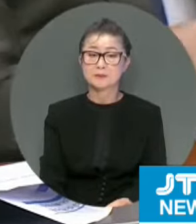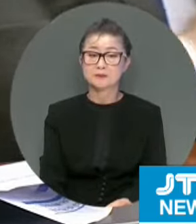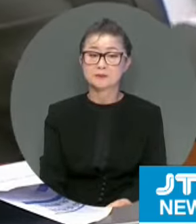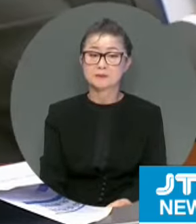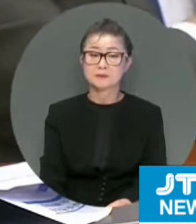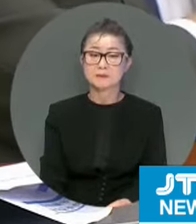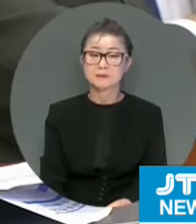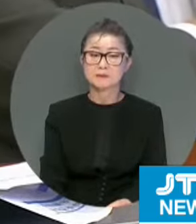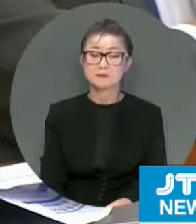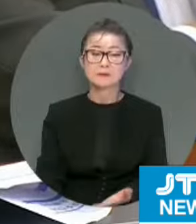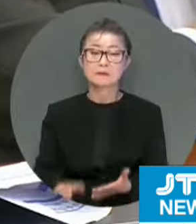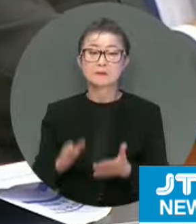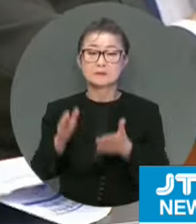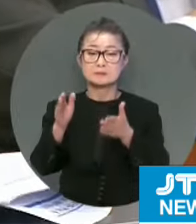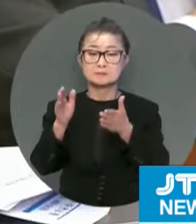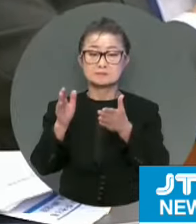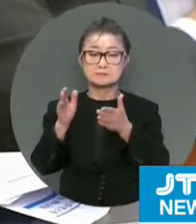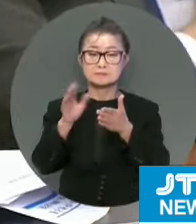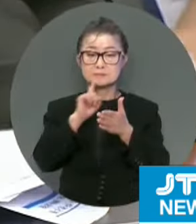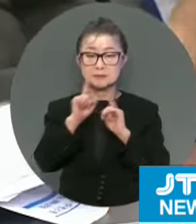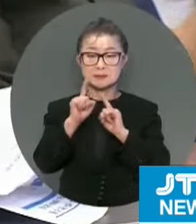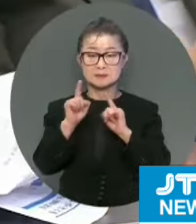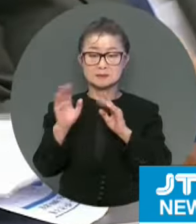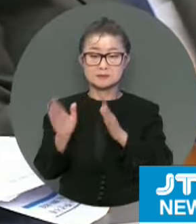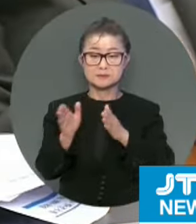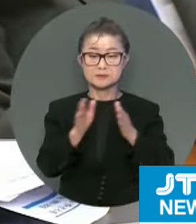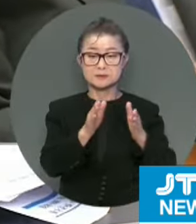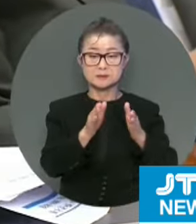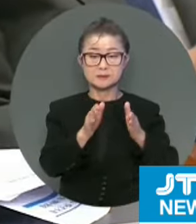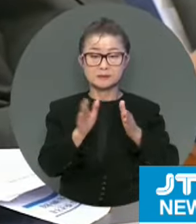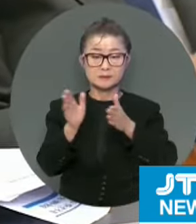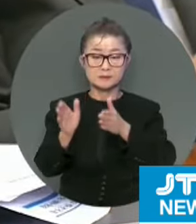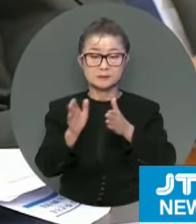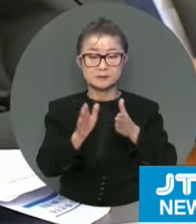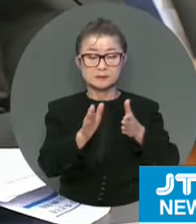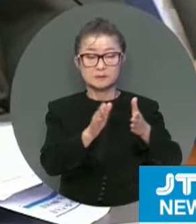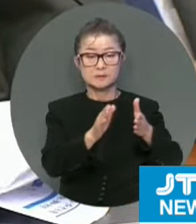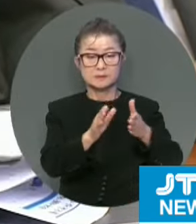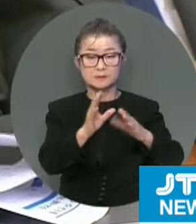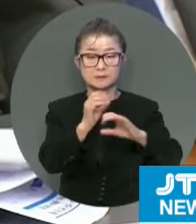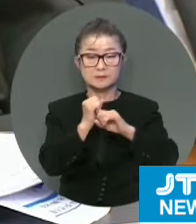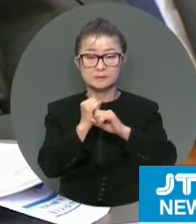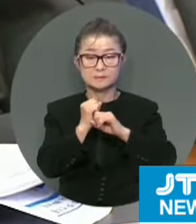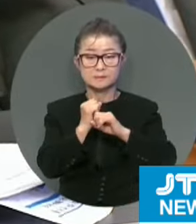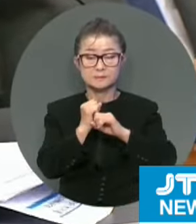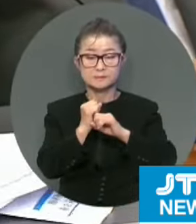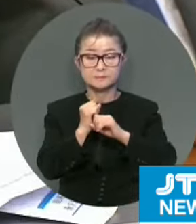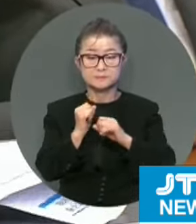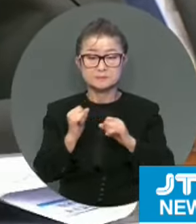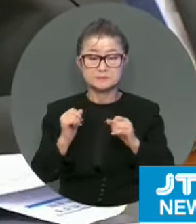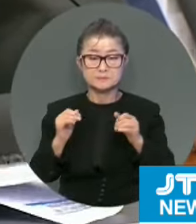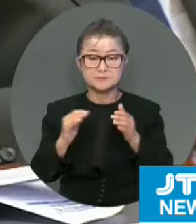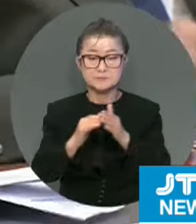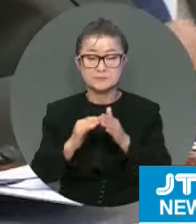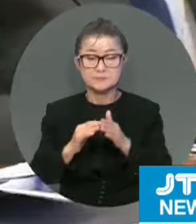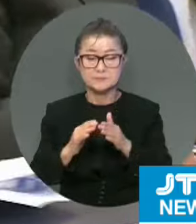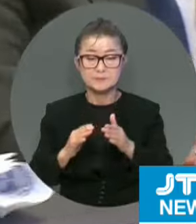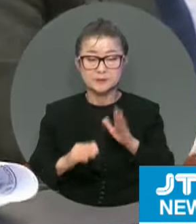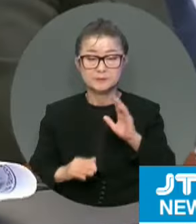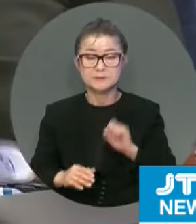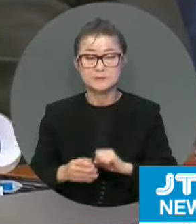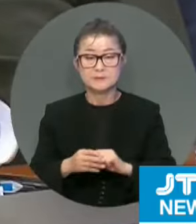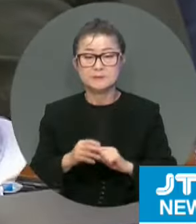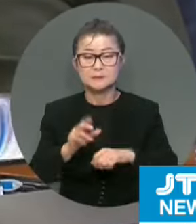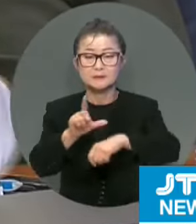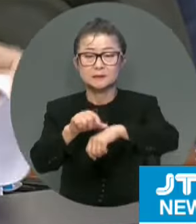주시오. 지적하면서 이 자료를 다시 한번 구체적으로 위원장님께 요구드립니다. 네, 네. 3분 안에